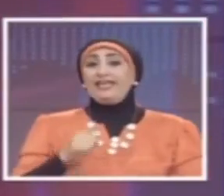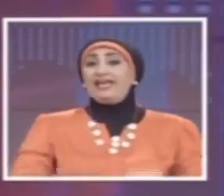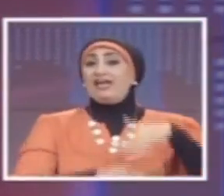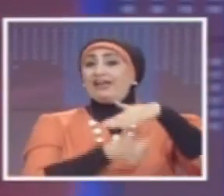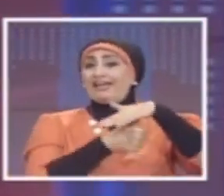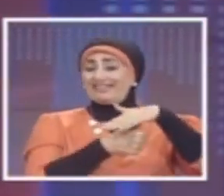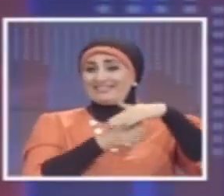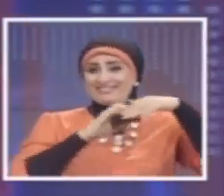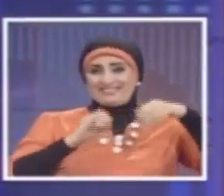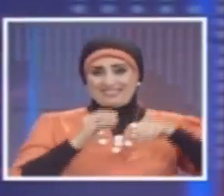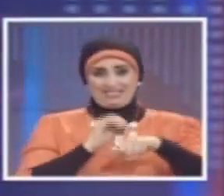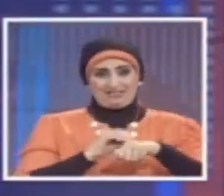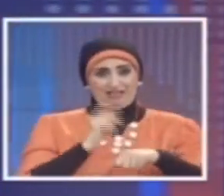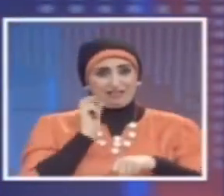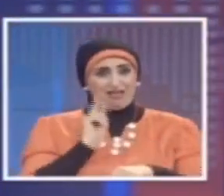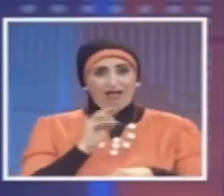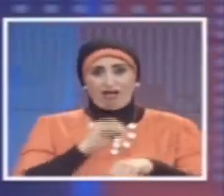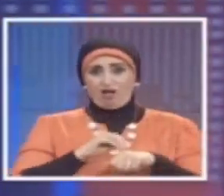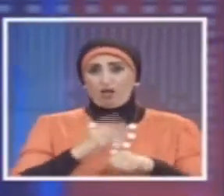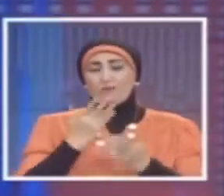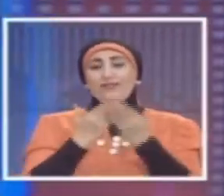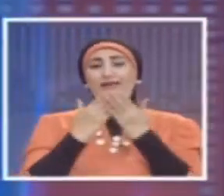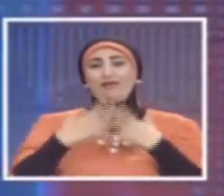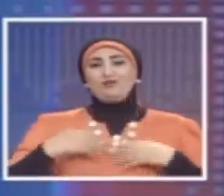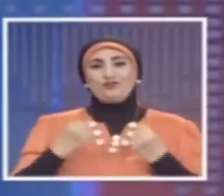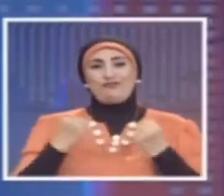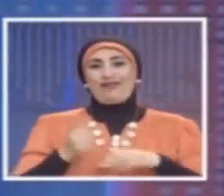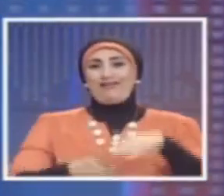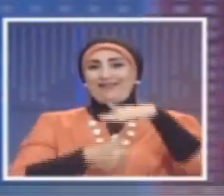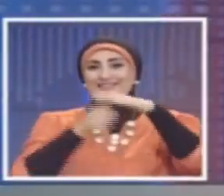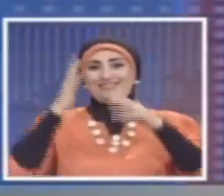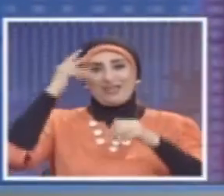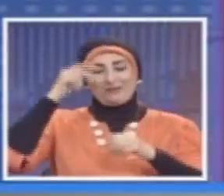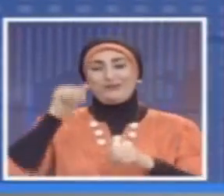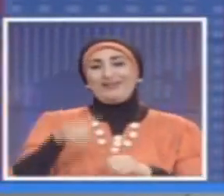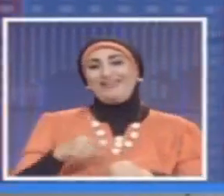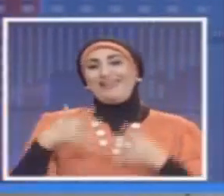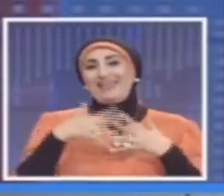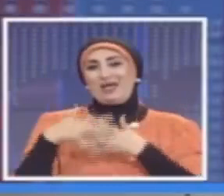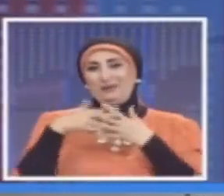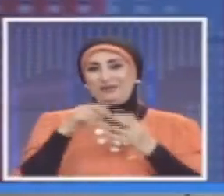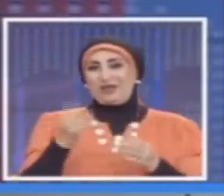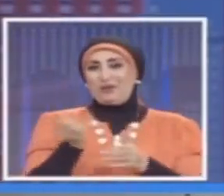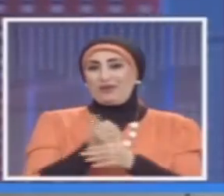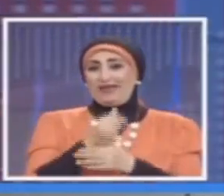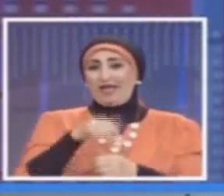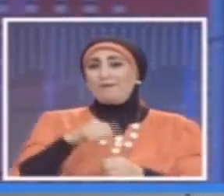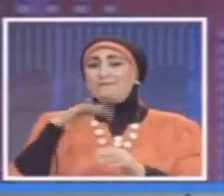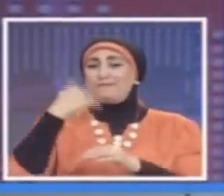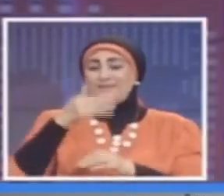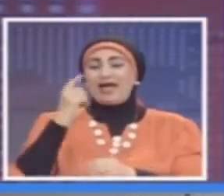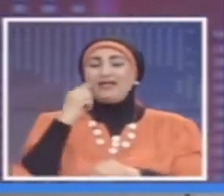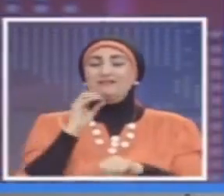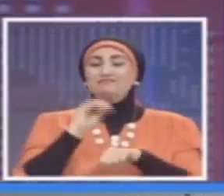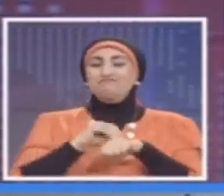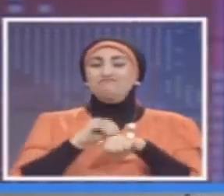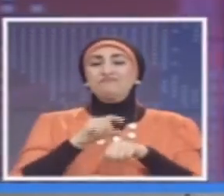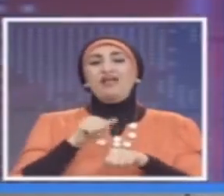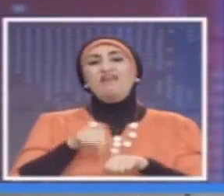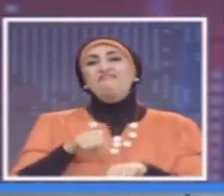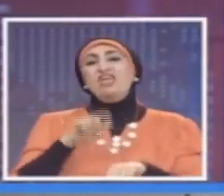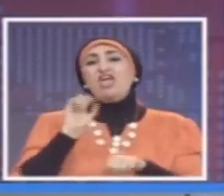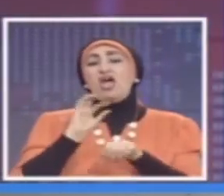كان الرئيس عبد الفتاح السيسي قد أعرب عن تمنياته بالشفاء العاجل للرئيس الأمريكي دونالد ترامب وقرينته بعد الإعلان عن